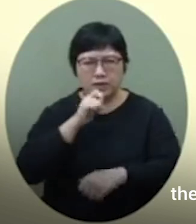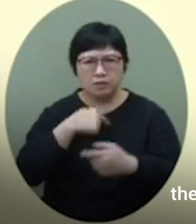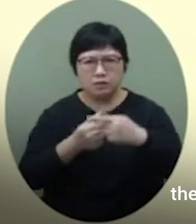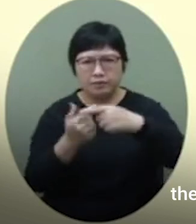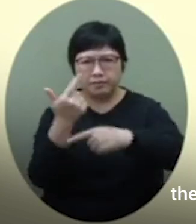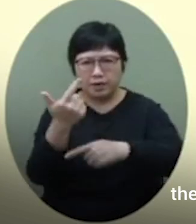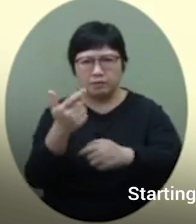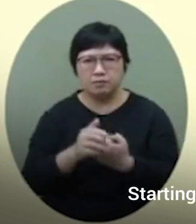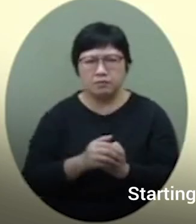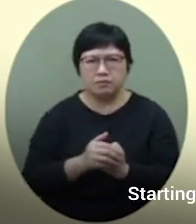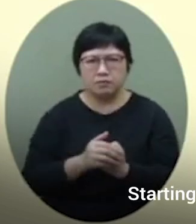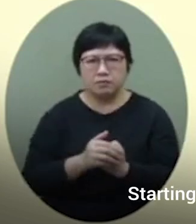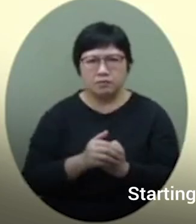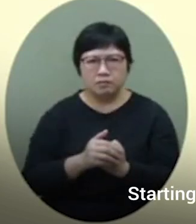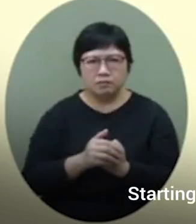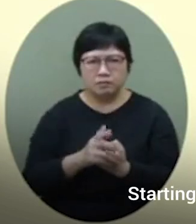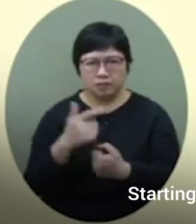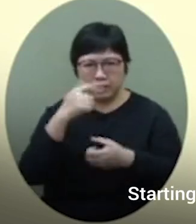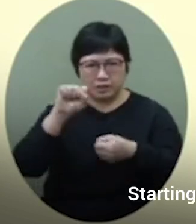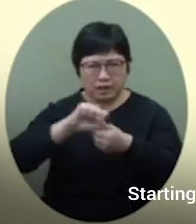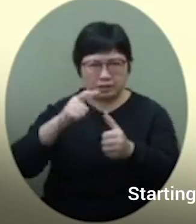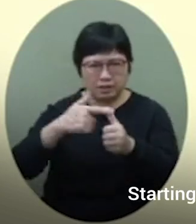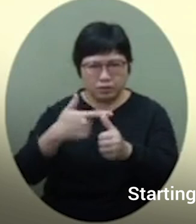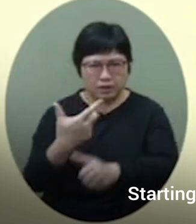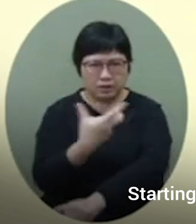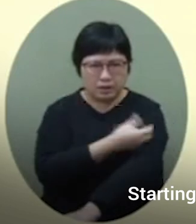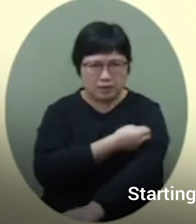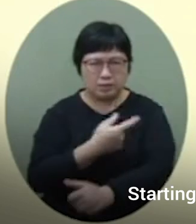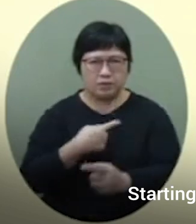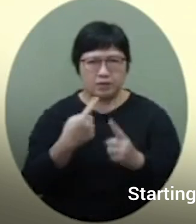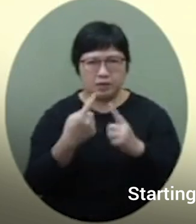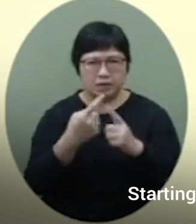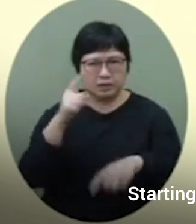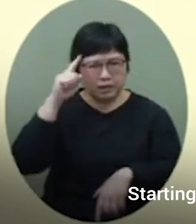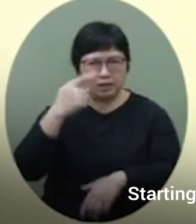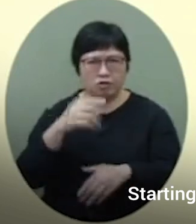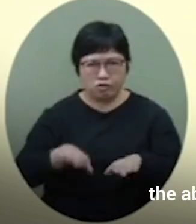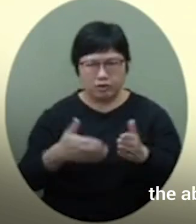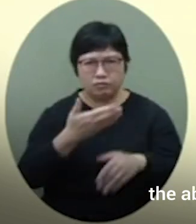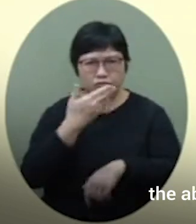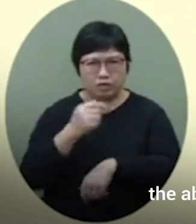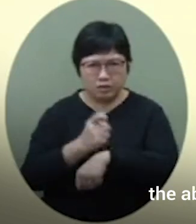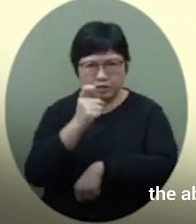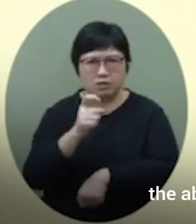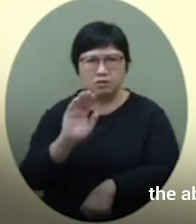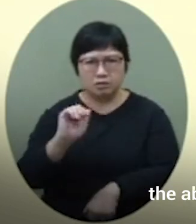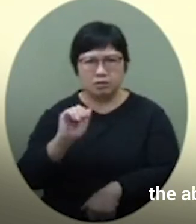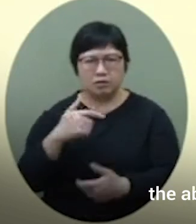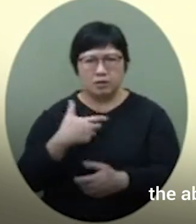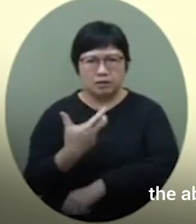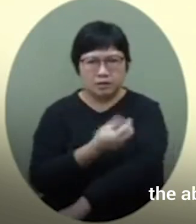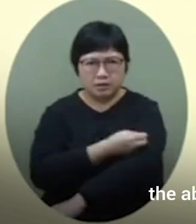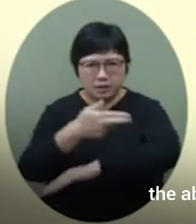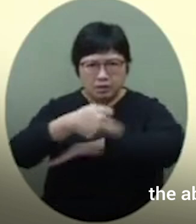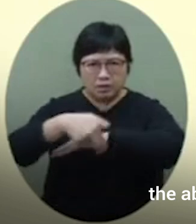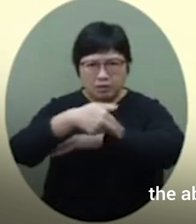噶啦。以上新增的優先接種人士咧，由聽日開始上晝9點就可以去到疫苗接種計